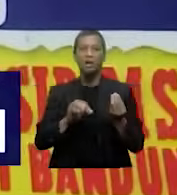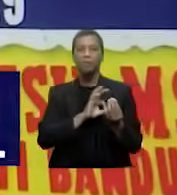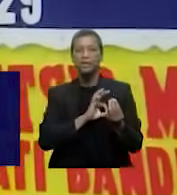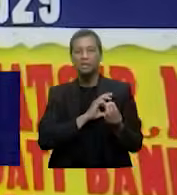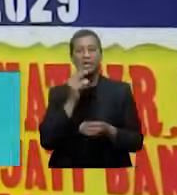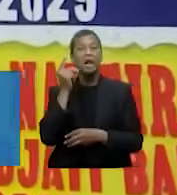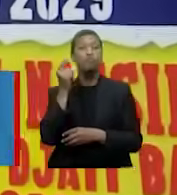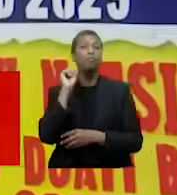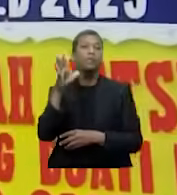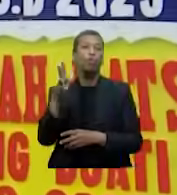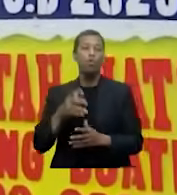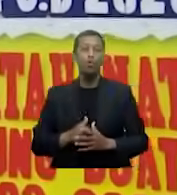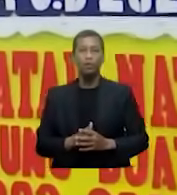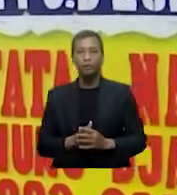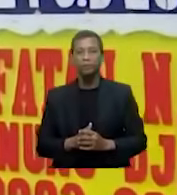besok.